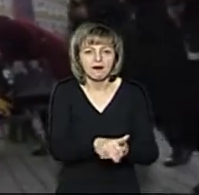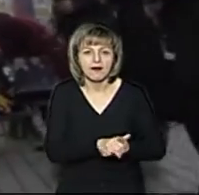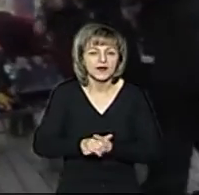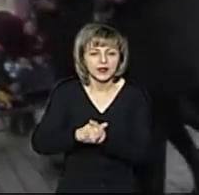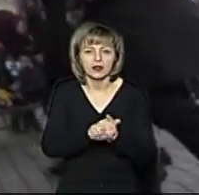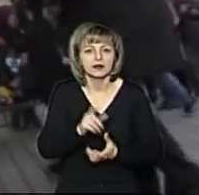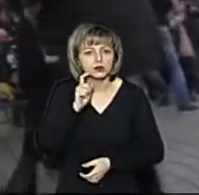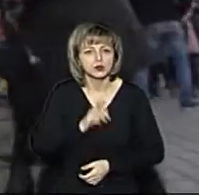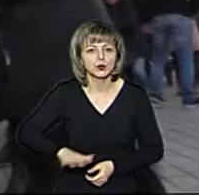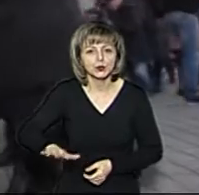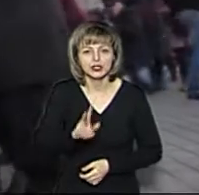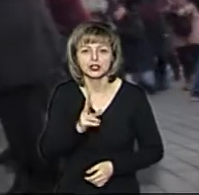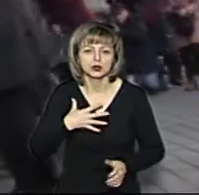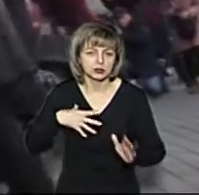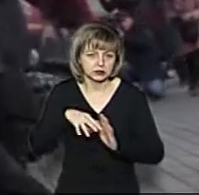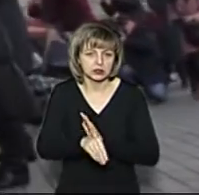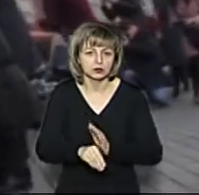на Суспільному, Луцьк.